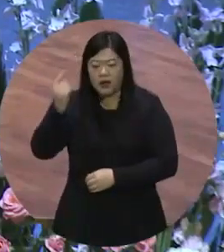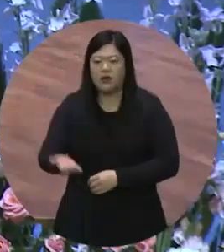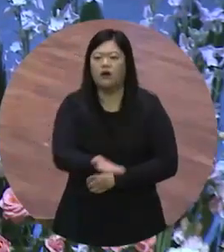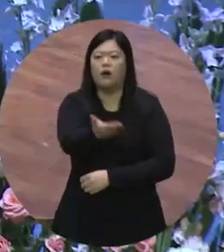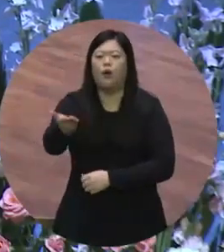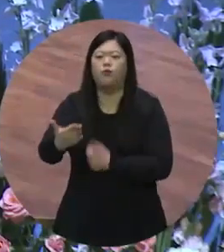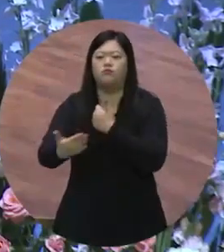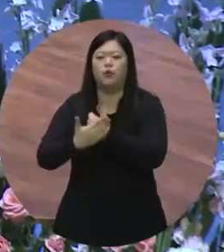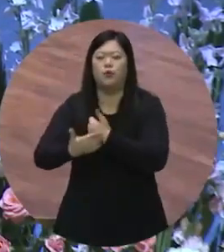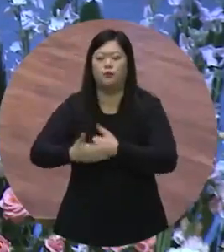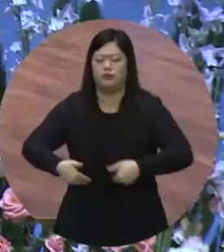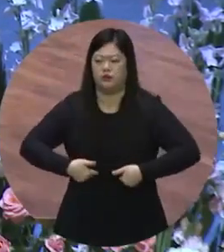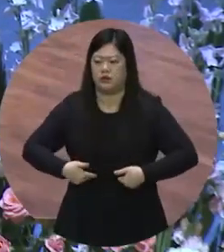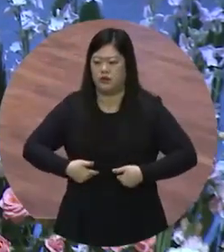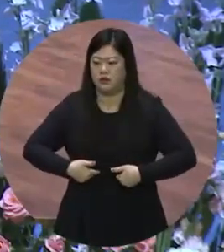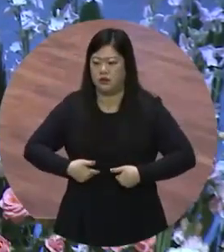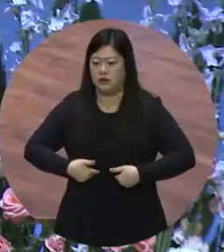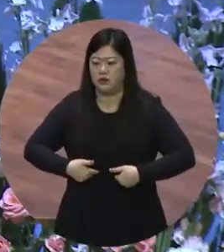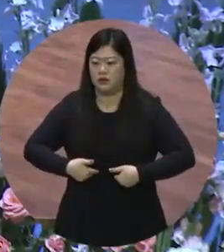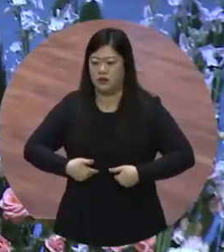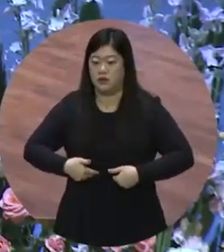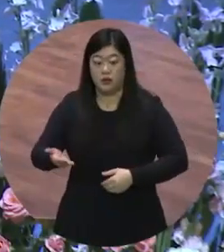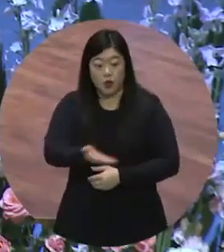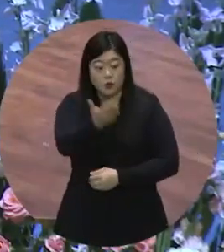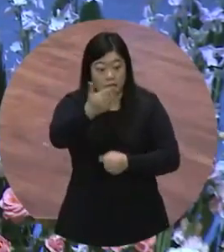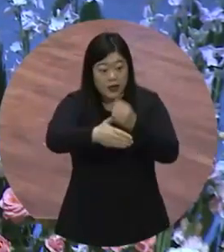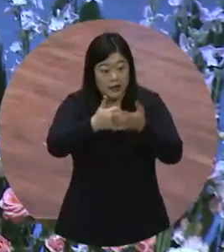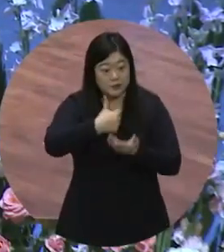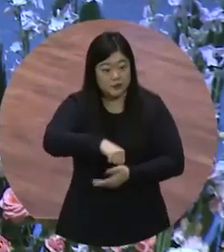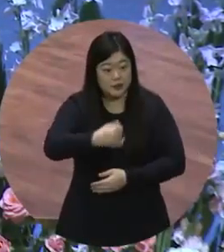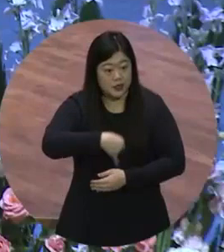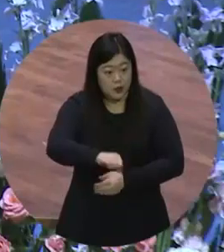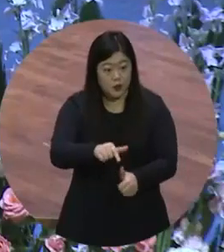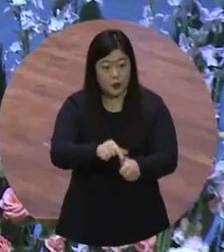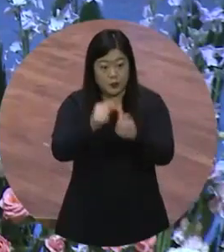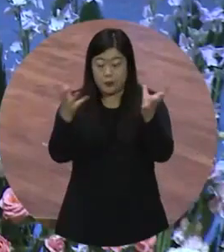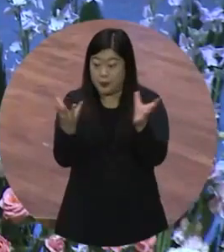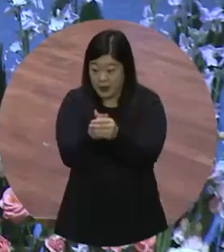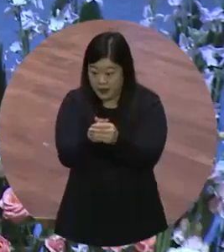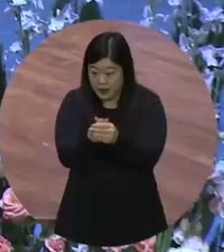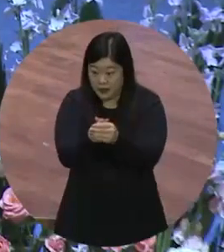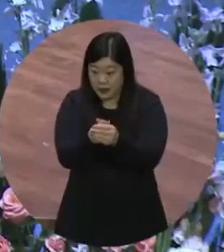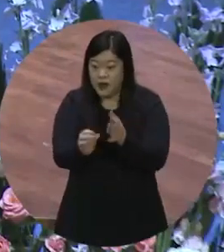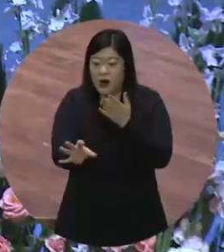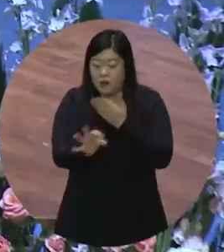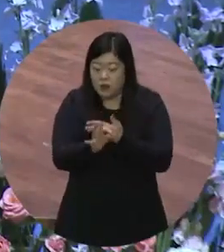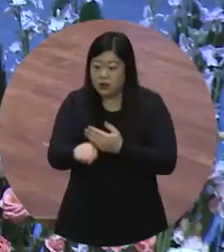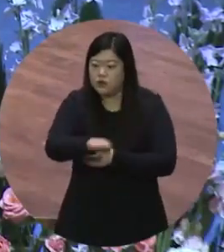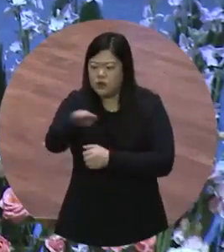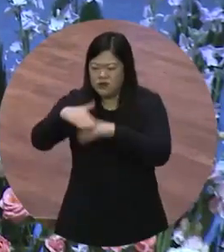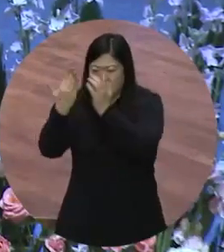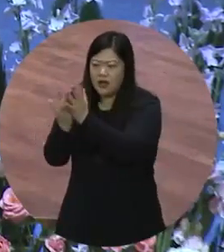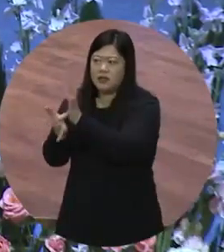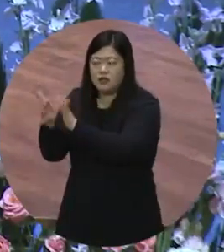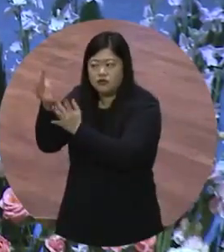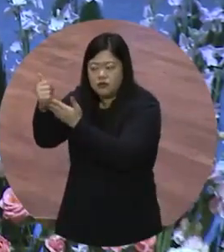그랬어요. 여러 구원받은 하나님의 자녀는 다 예수님의 도움이 필요한